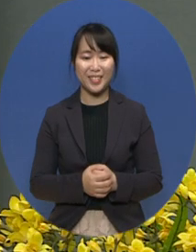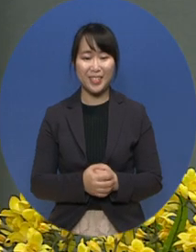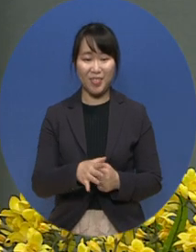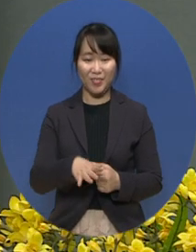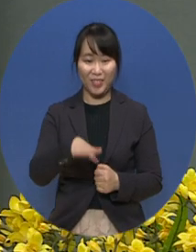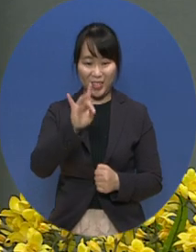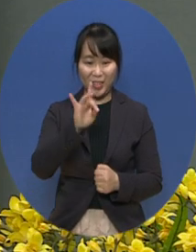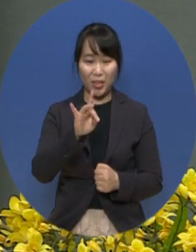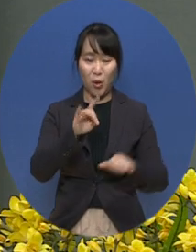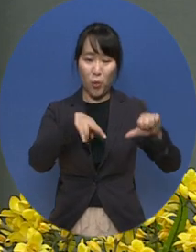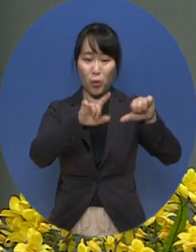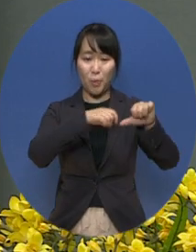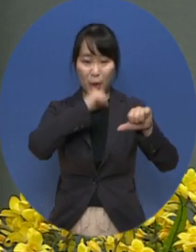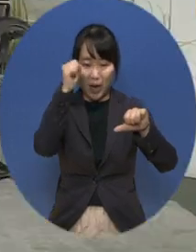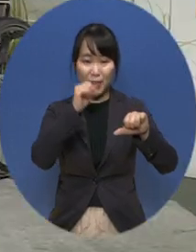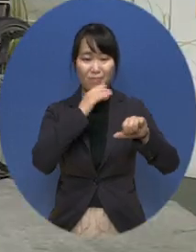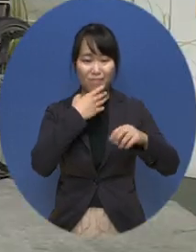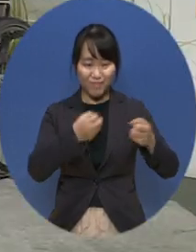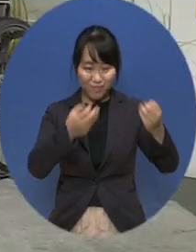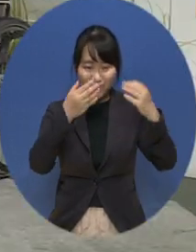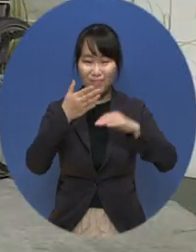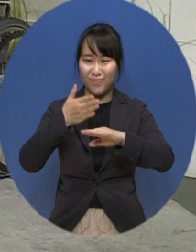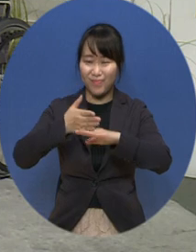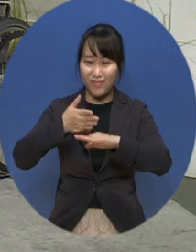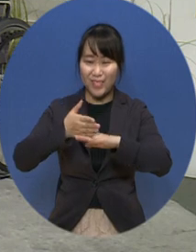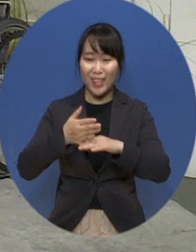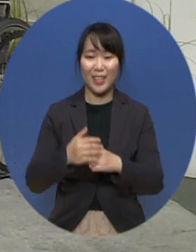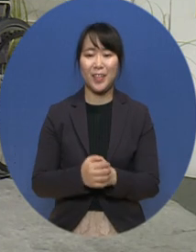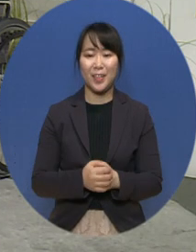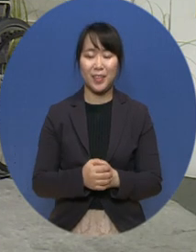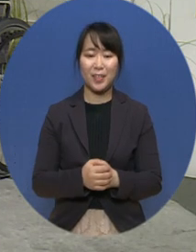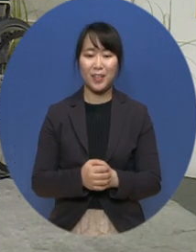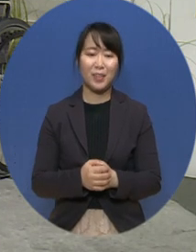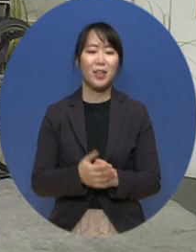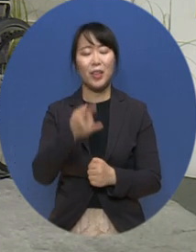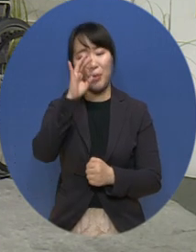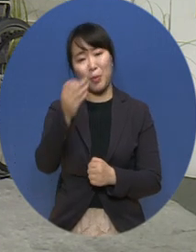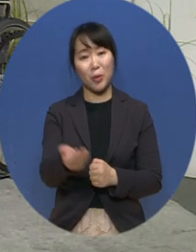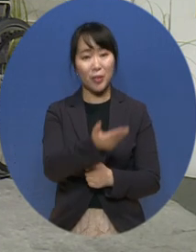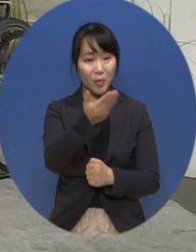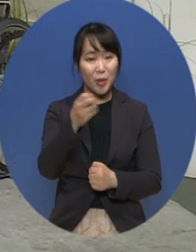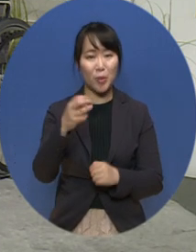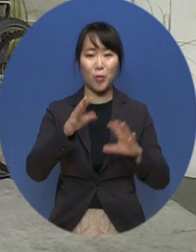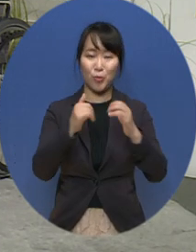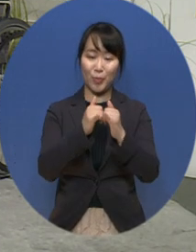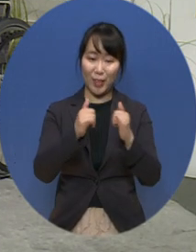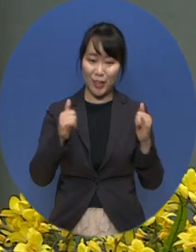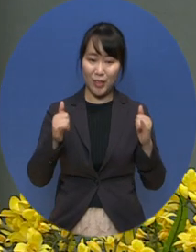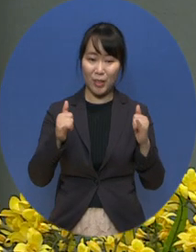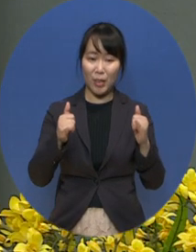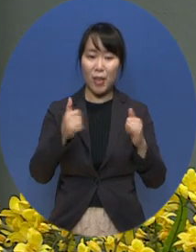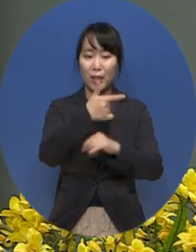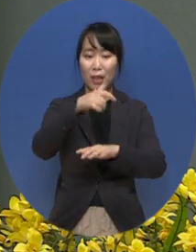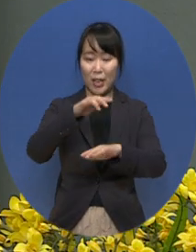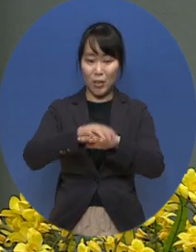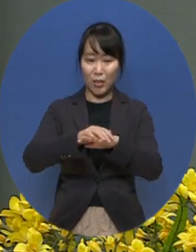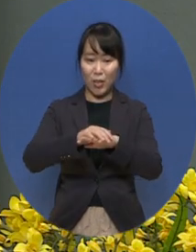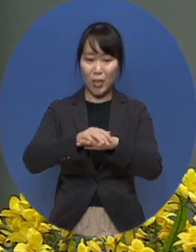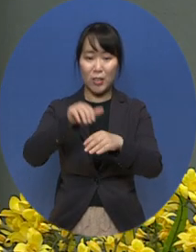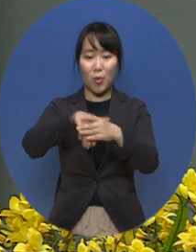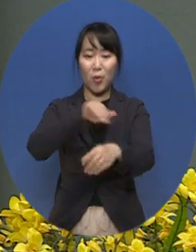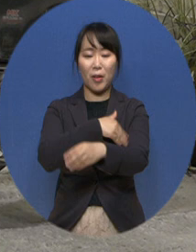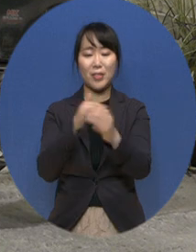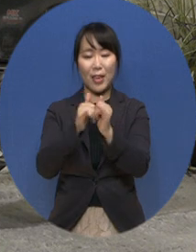도선 되시고 축하 드립니다 4 감사의 그래서 여기에 우리 시청자 분들과 또 국민들과 태조 4 유권자 분들에게 한 말씀